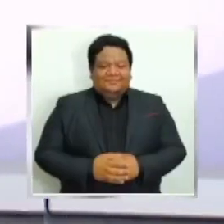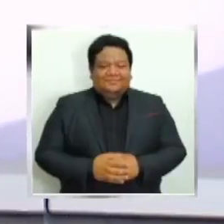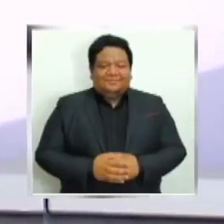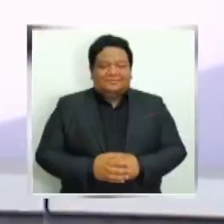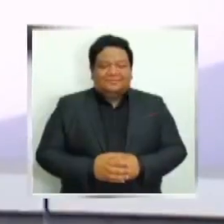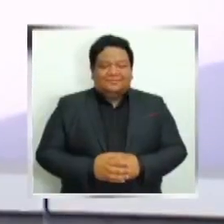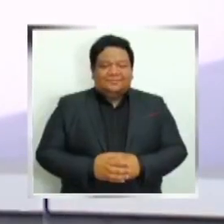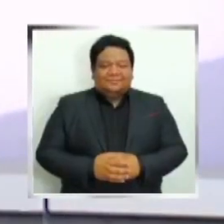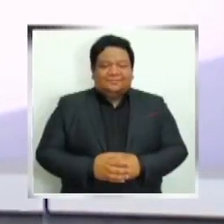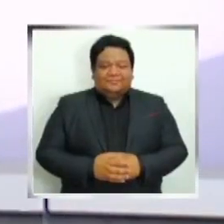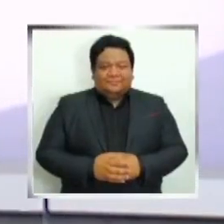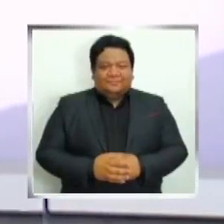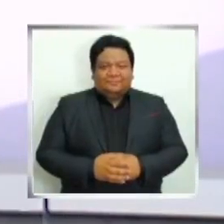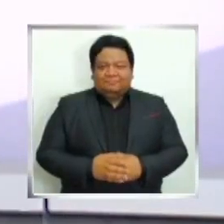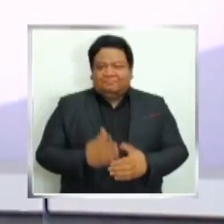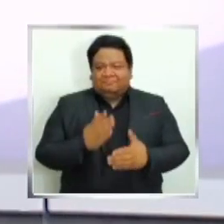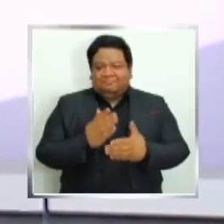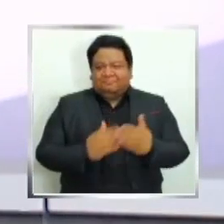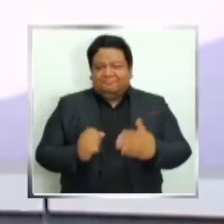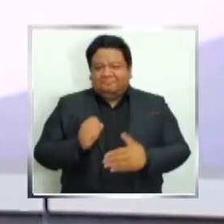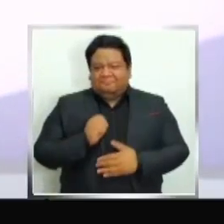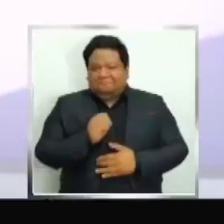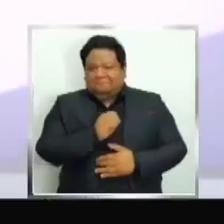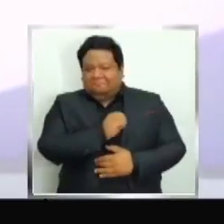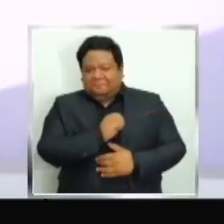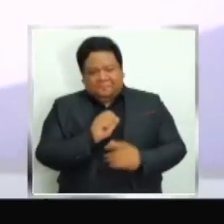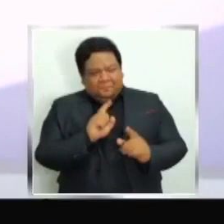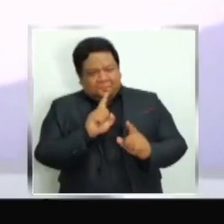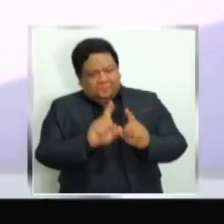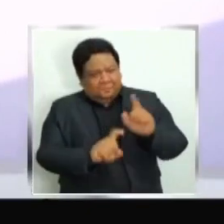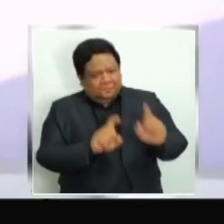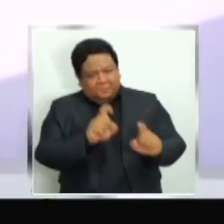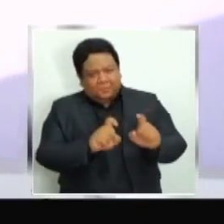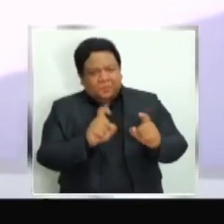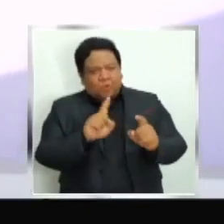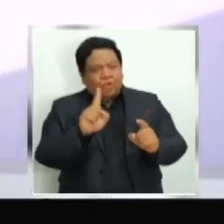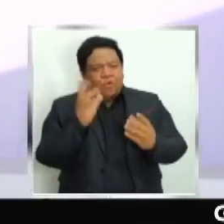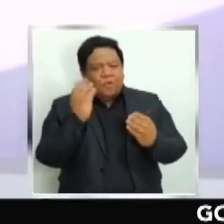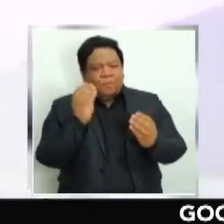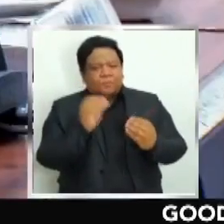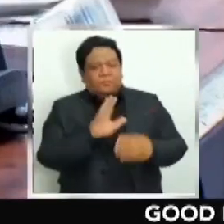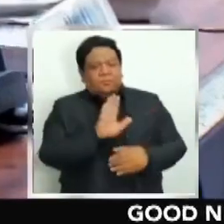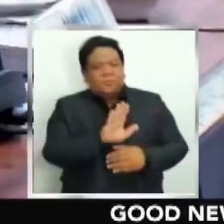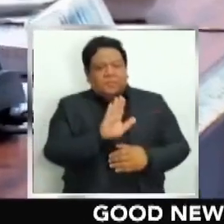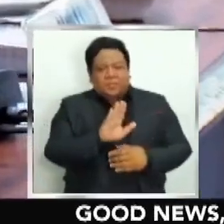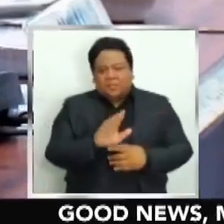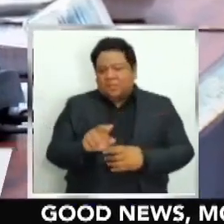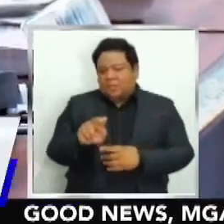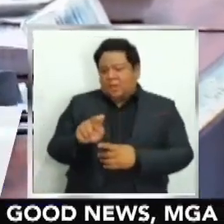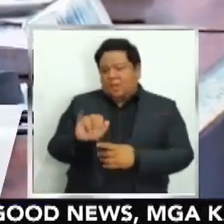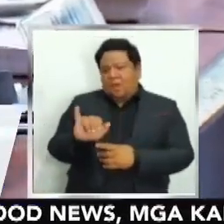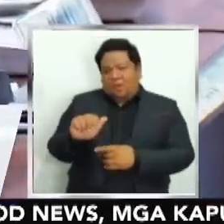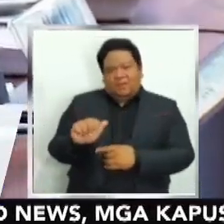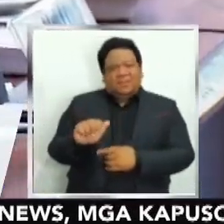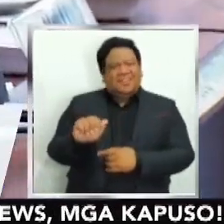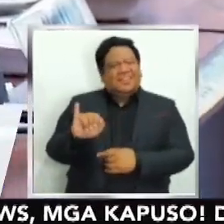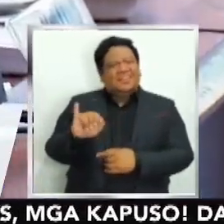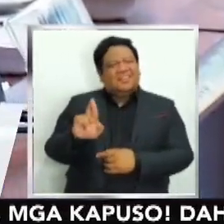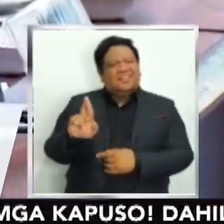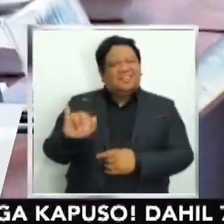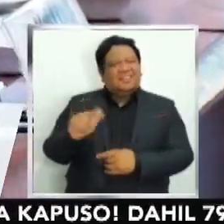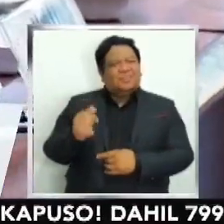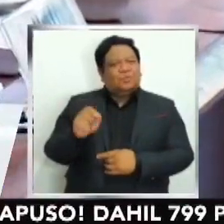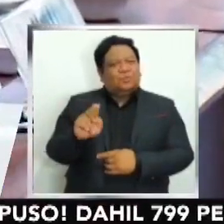Inusisa ng ilang senador ang estado ng ilang proyekto ng National Irrigation Administration. Komento ng isang senador, marami raw proyekto ang